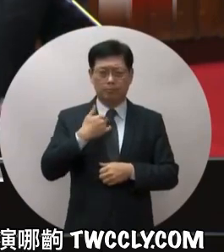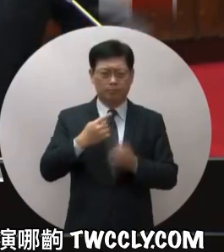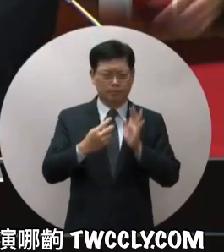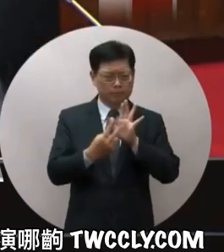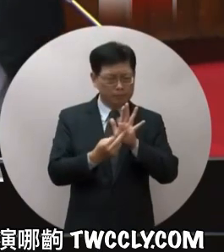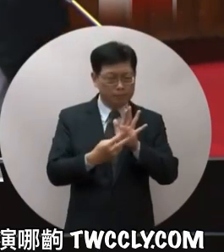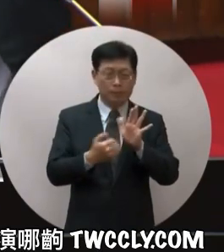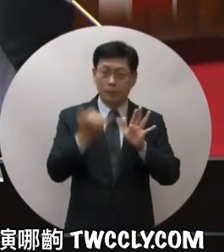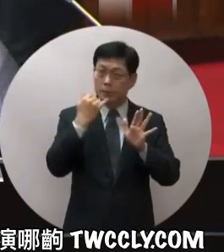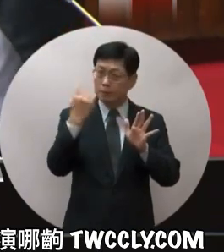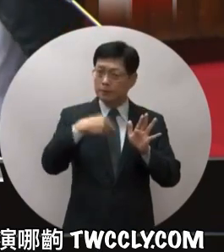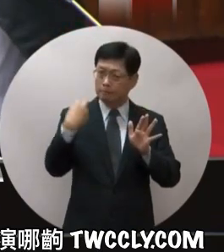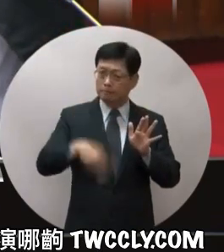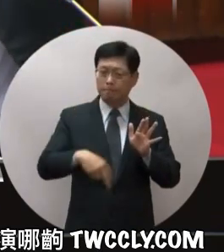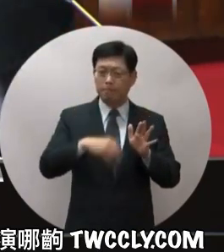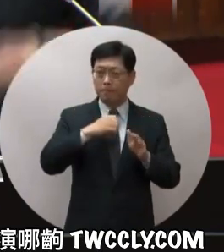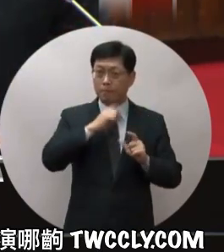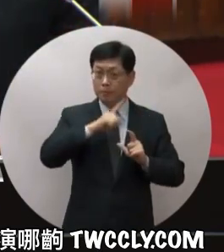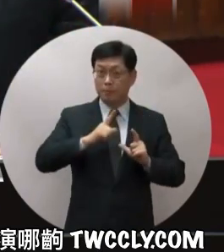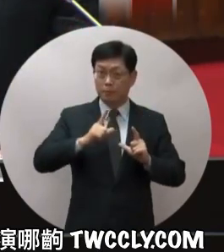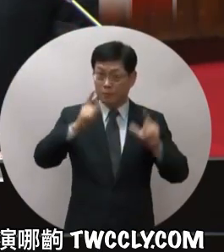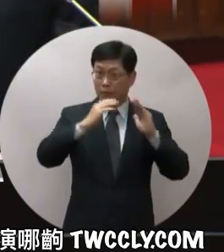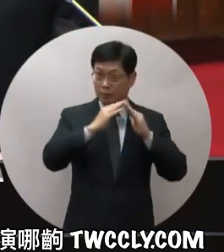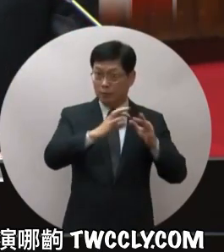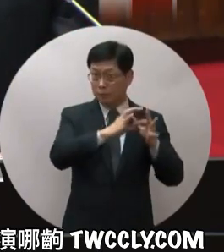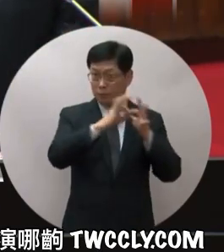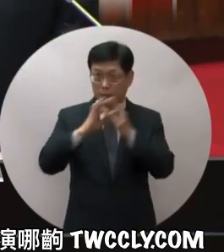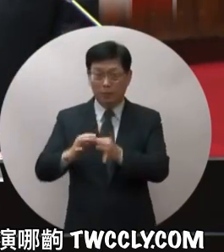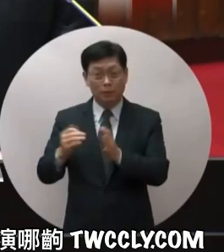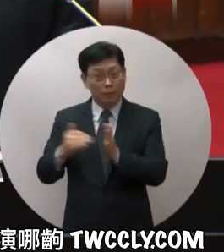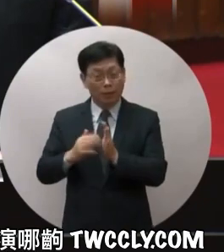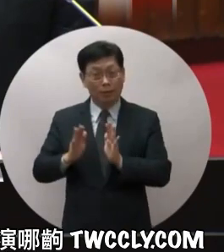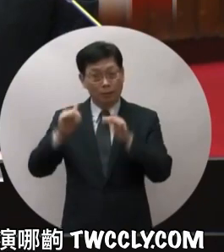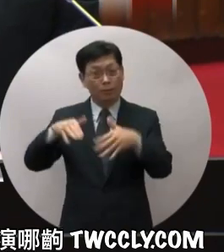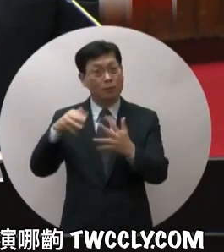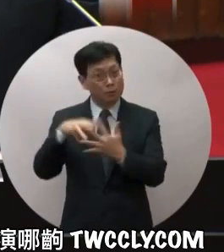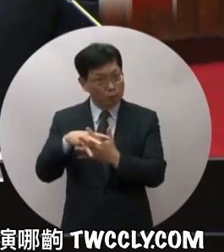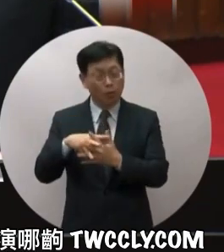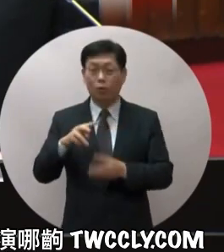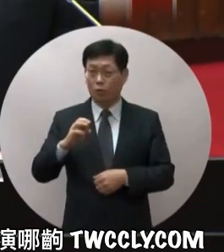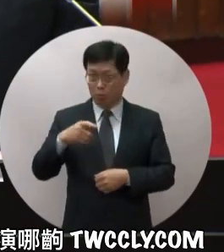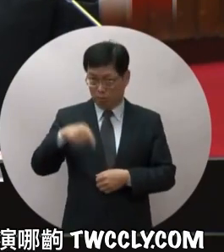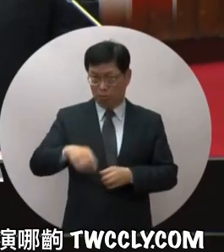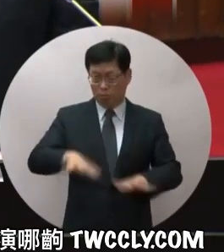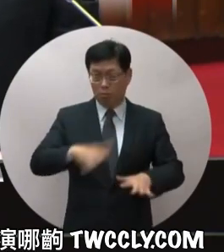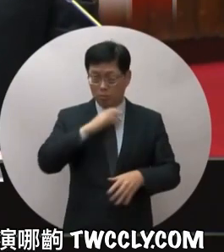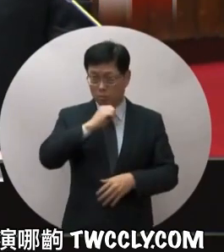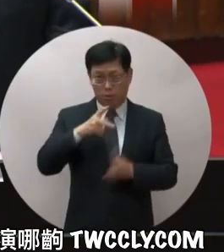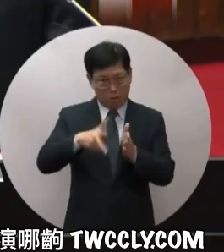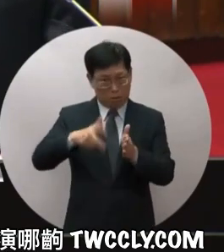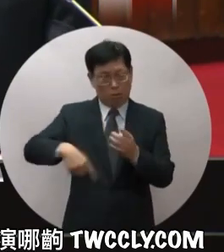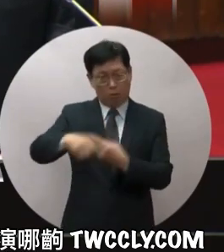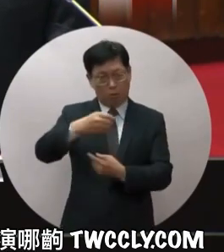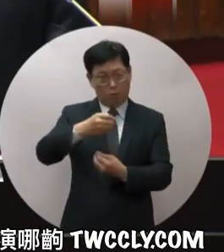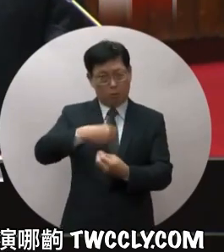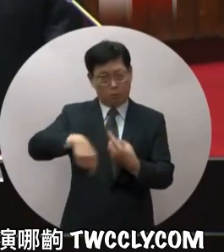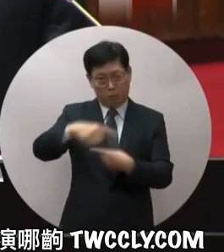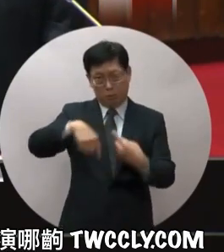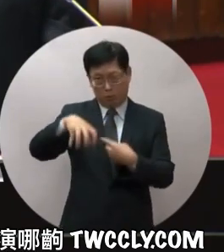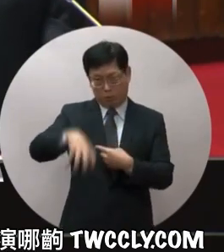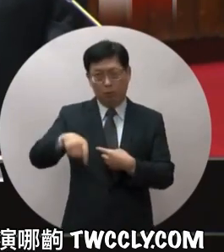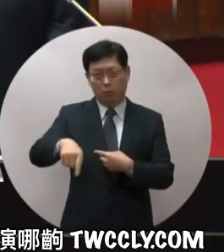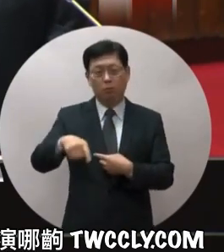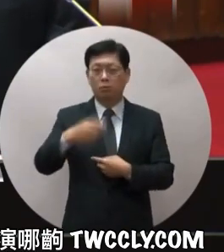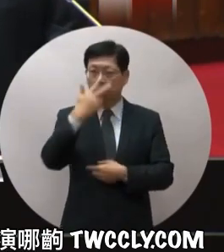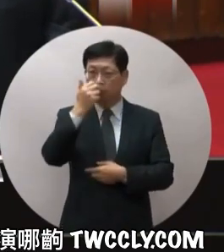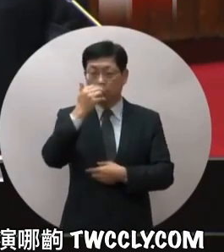說是不是有哪可以由屏東市牛來購入因為潮州是整個現在台鐵的調度站未來不管